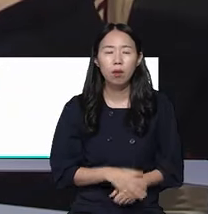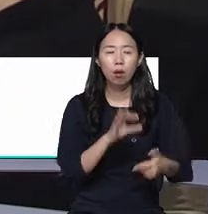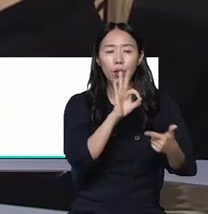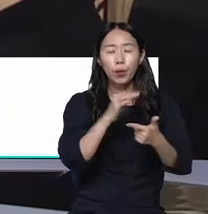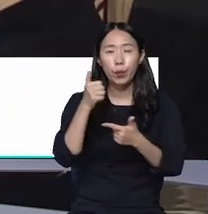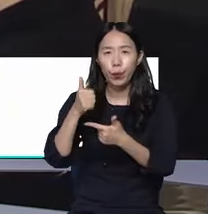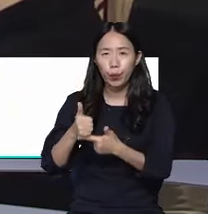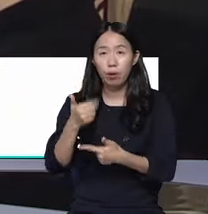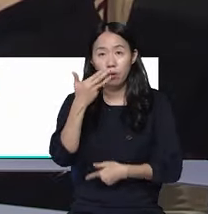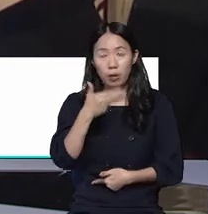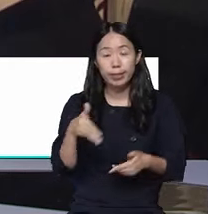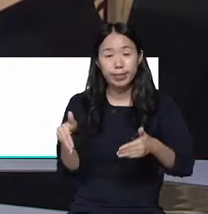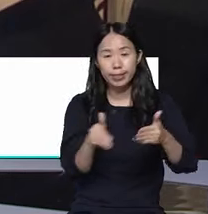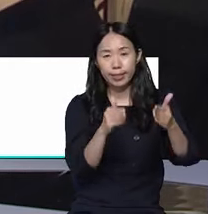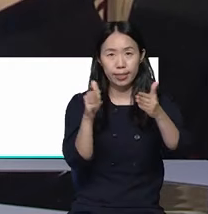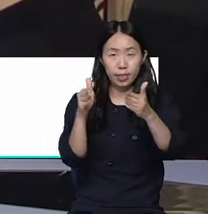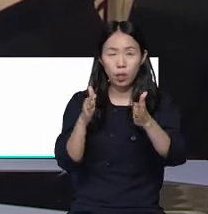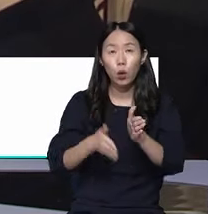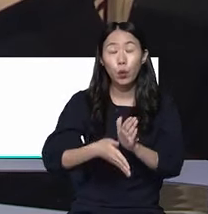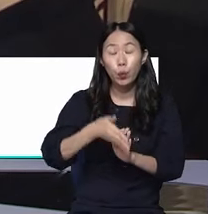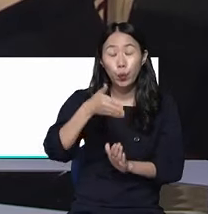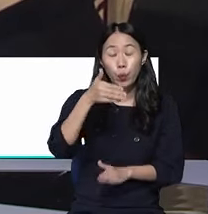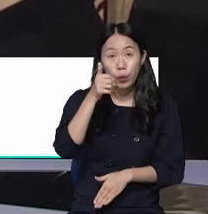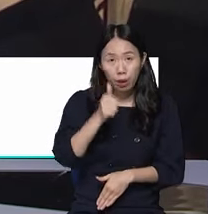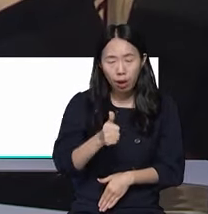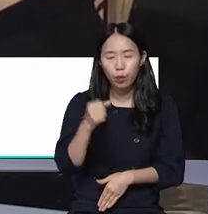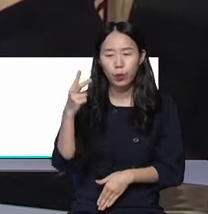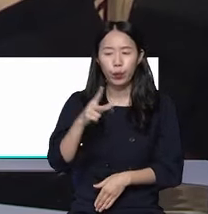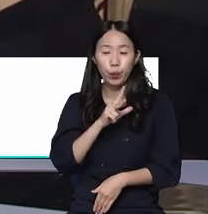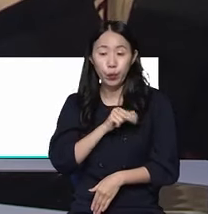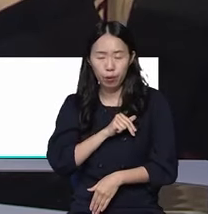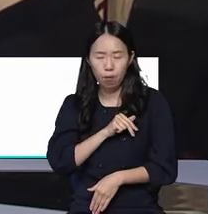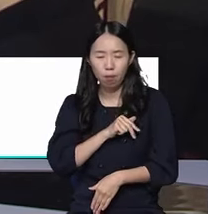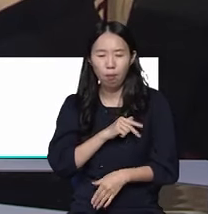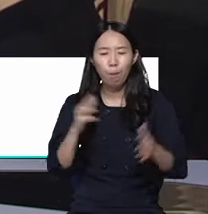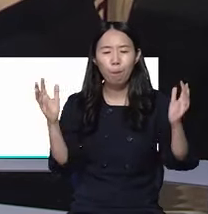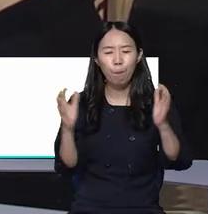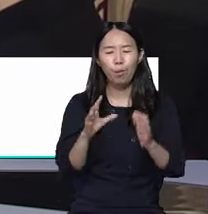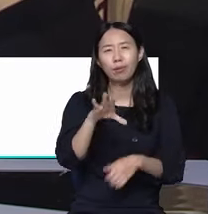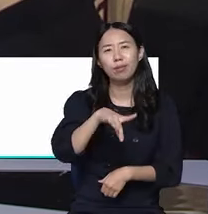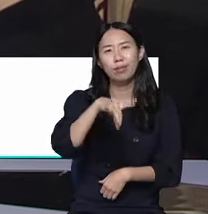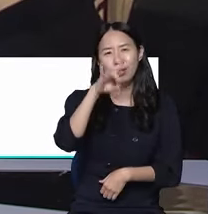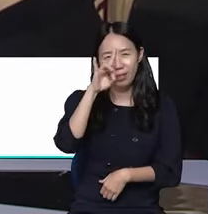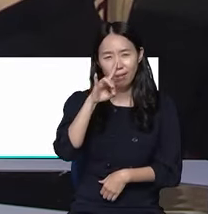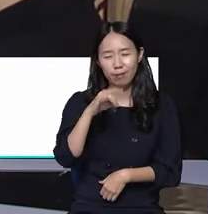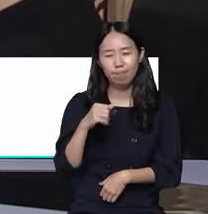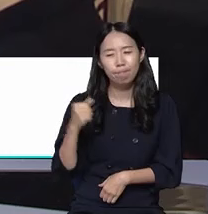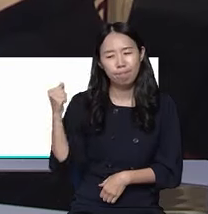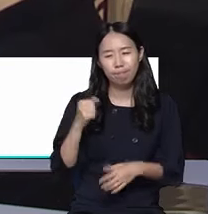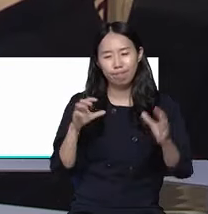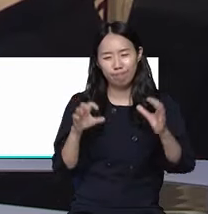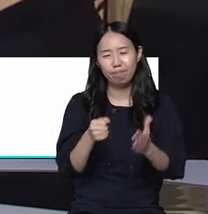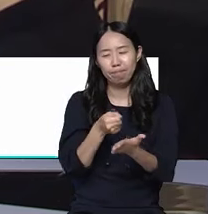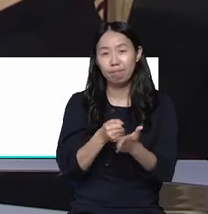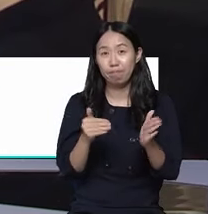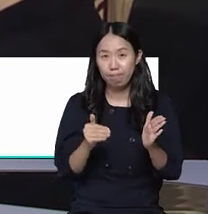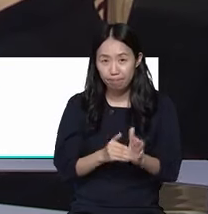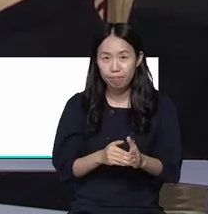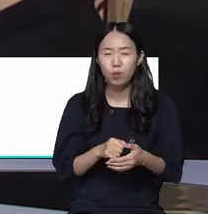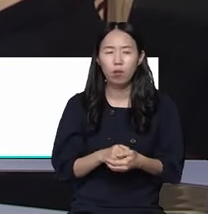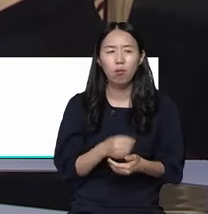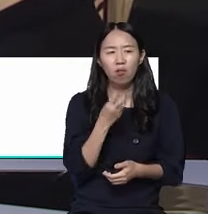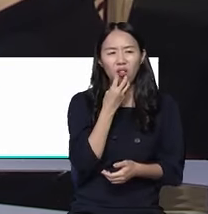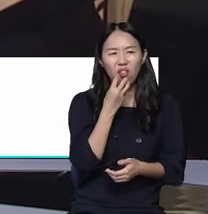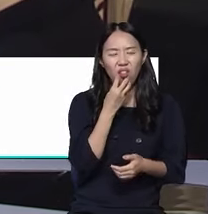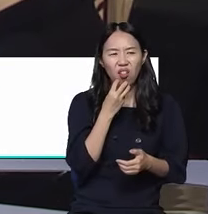영호남 8개 시도 광역자치단체장과 국회의원이 처음으로 한자리에 모여 협력을 다짐했습니다. 수도권 1급 체제